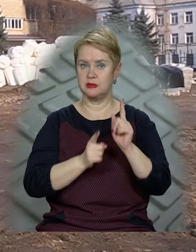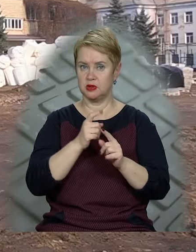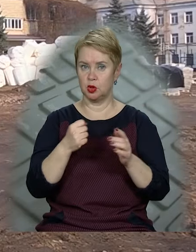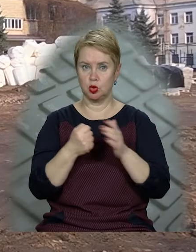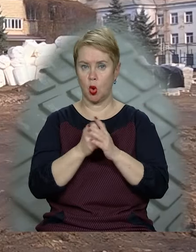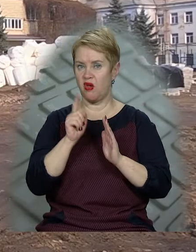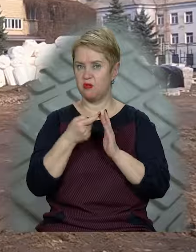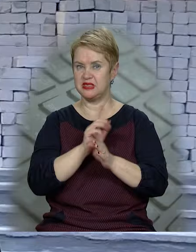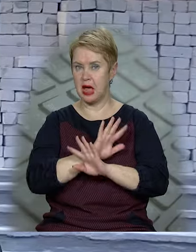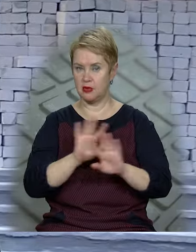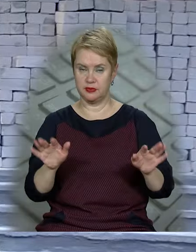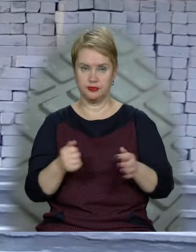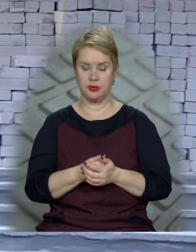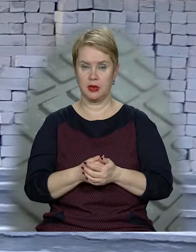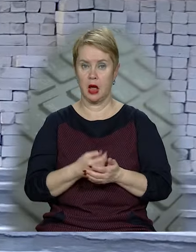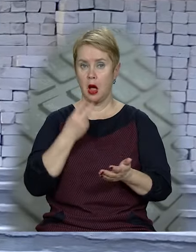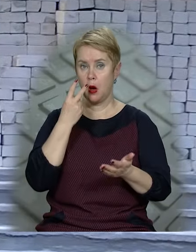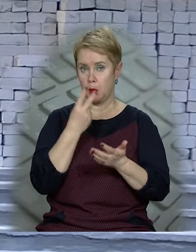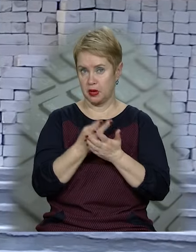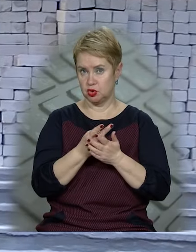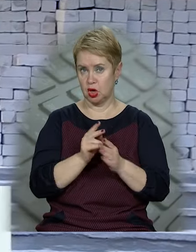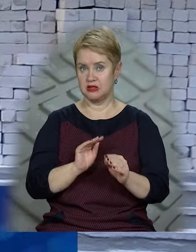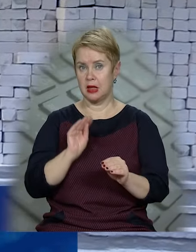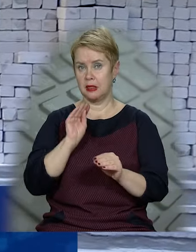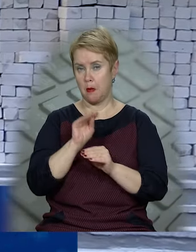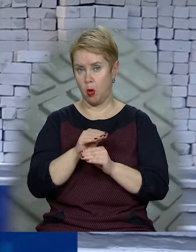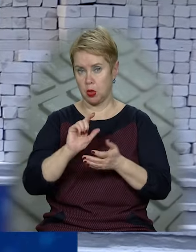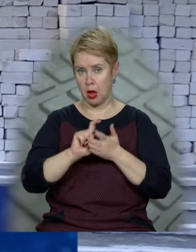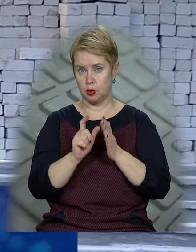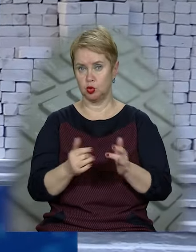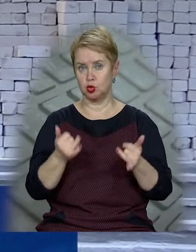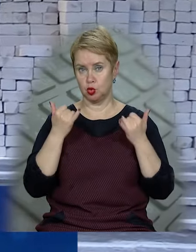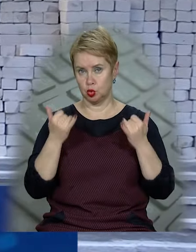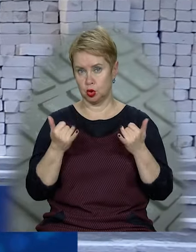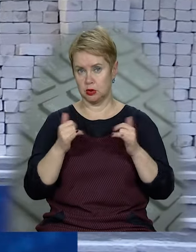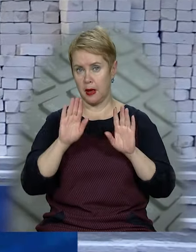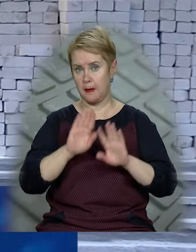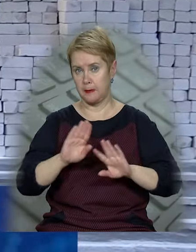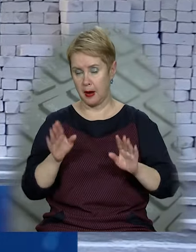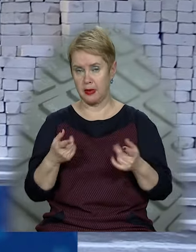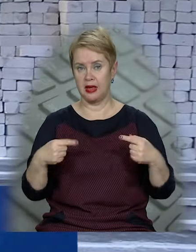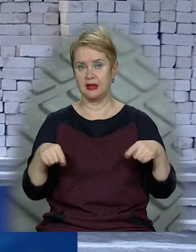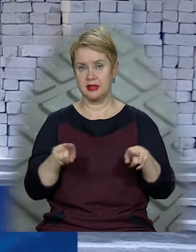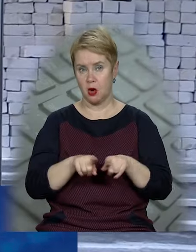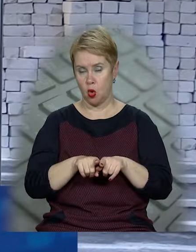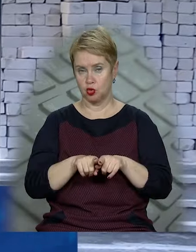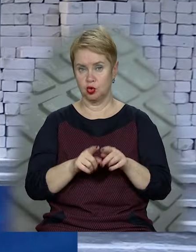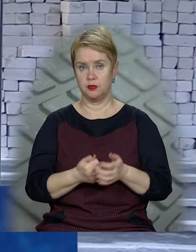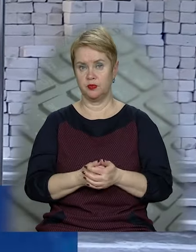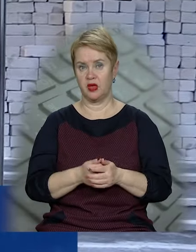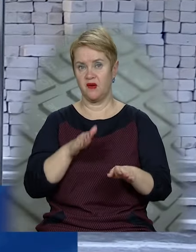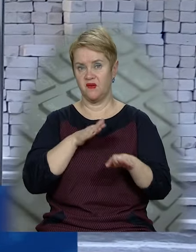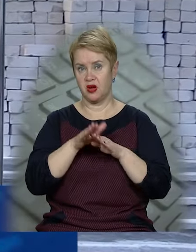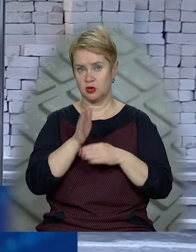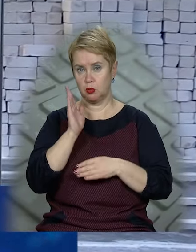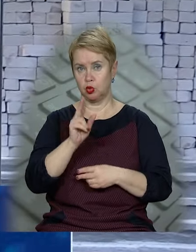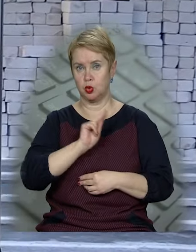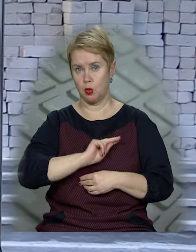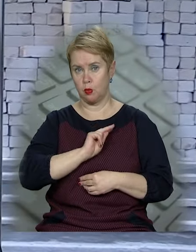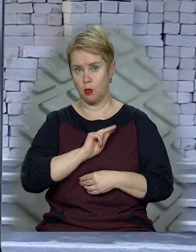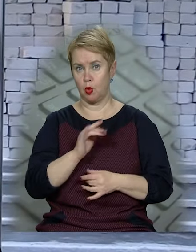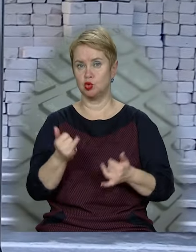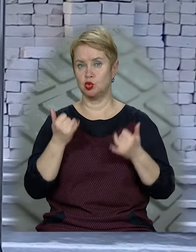до невпізнаваності. Передбачається наповнення кабінетів сучасними меблями. Також виконано буде роботи